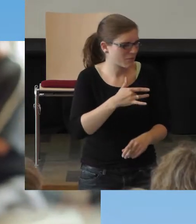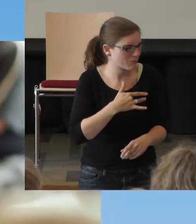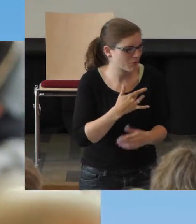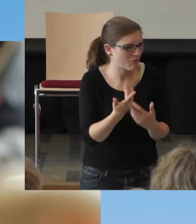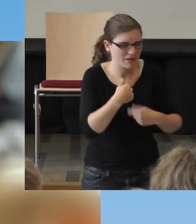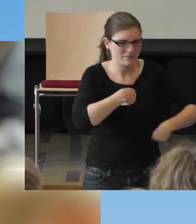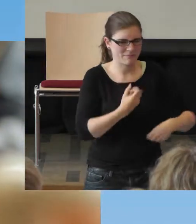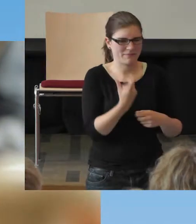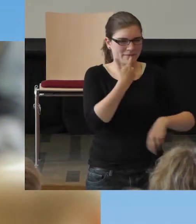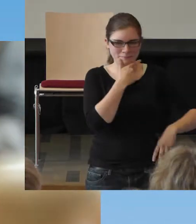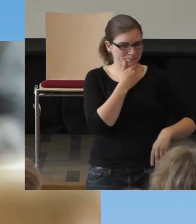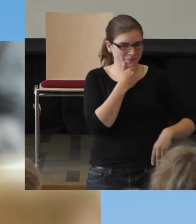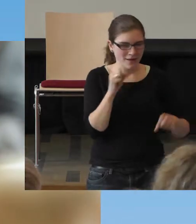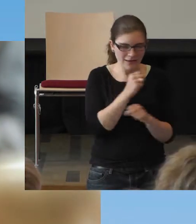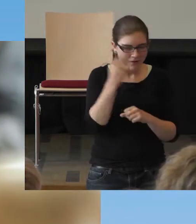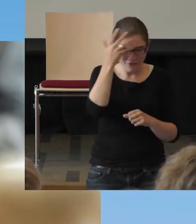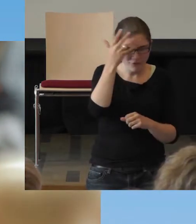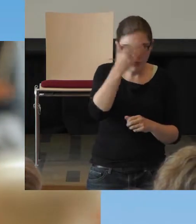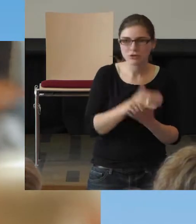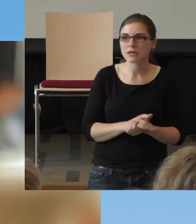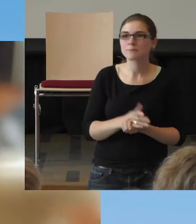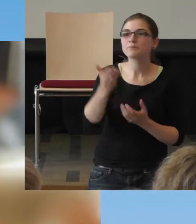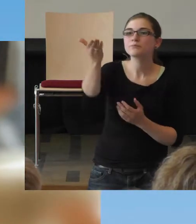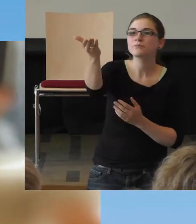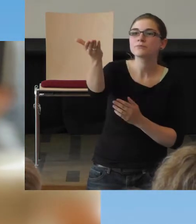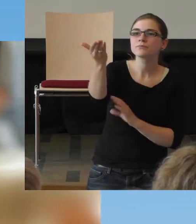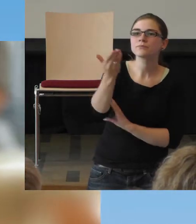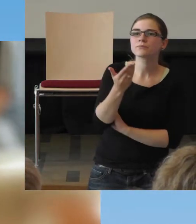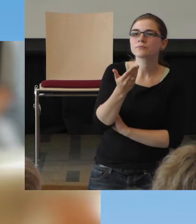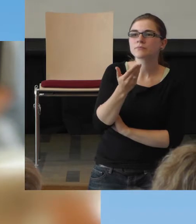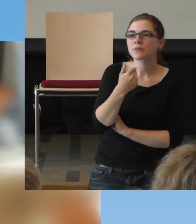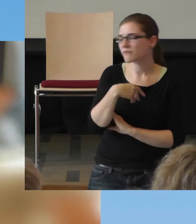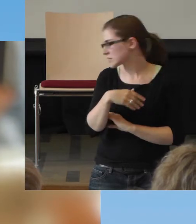Ich habe eine Frage Bandscheibenvorfall und Polyneuropathie steht in dem Zusammenhang